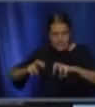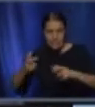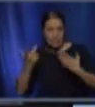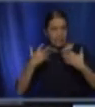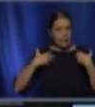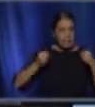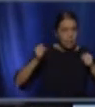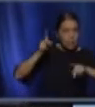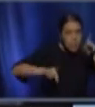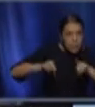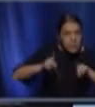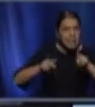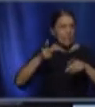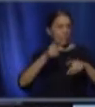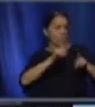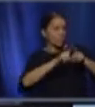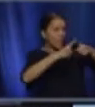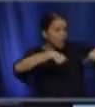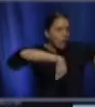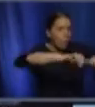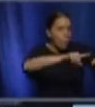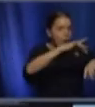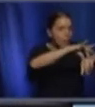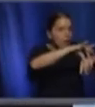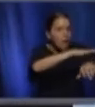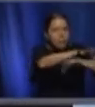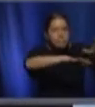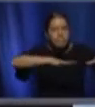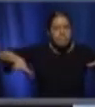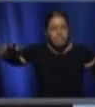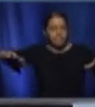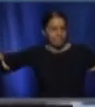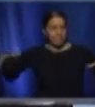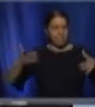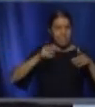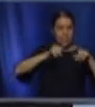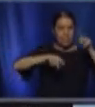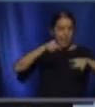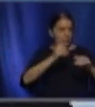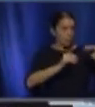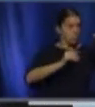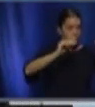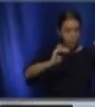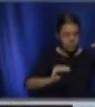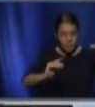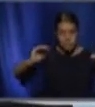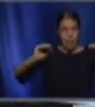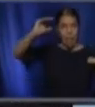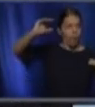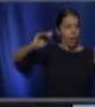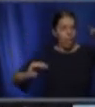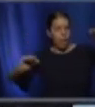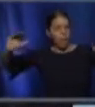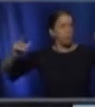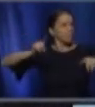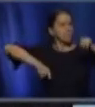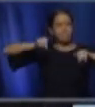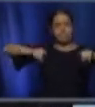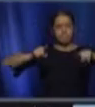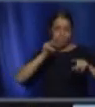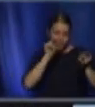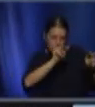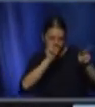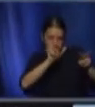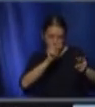dire on a un foyer là ou pas. Merci beaucoup. On va y aller avec Annabelle Caillou, Le Devoir. Oui, bonjour. Dans le fond, vous étiez lancé